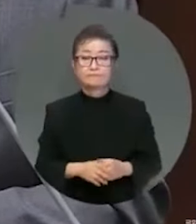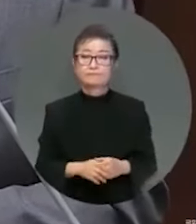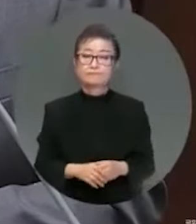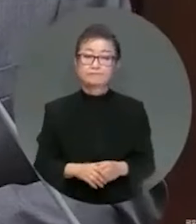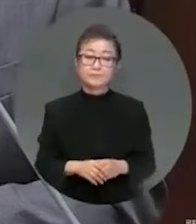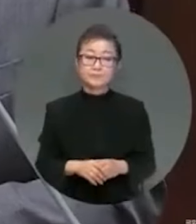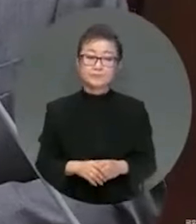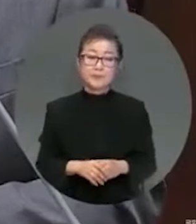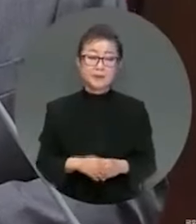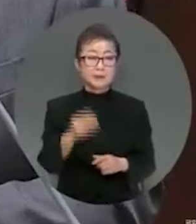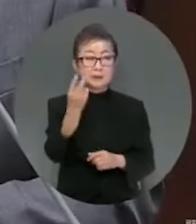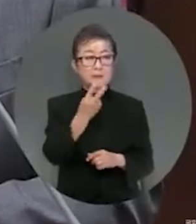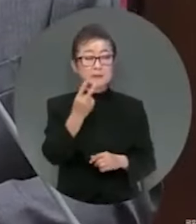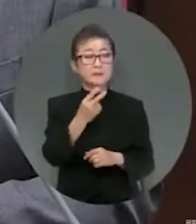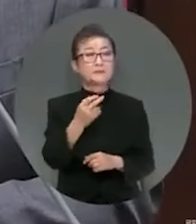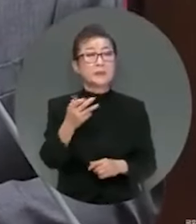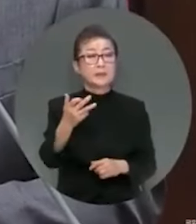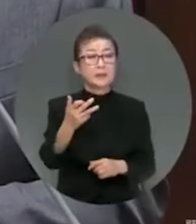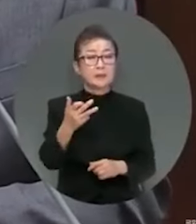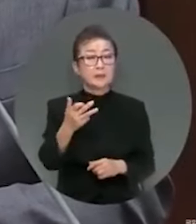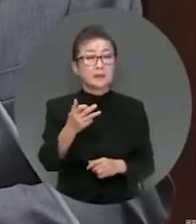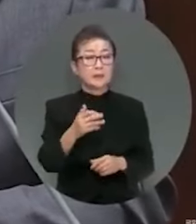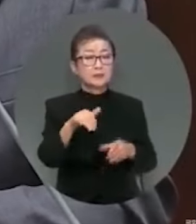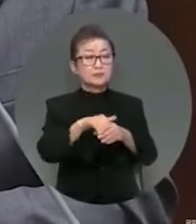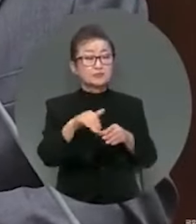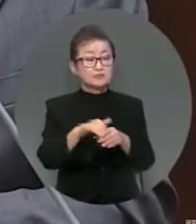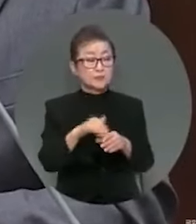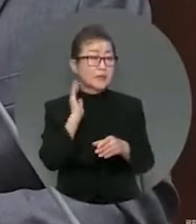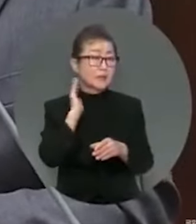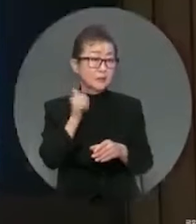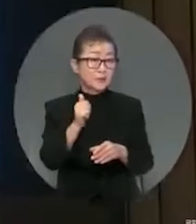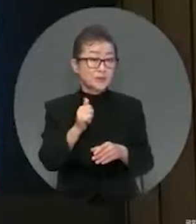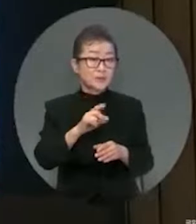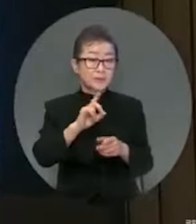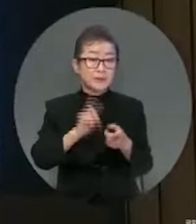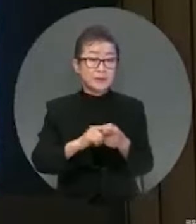바랍니다. 2018년 문재인 대통령은 이상직 전 의원을